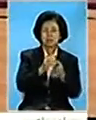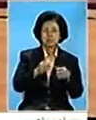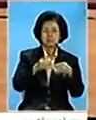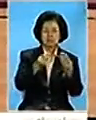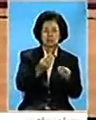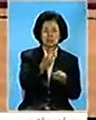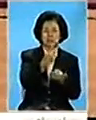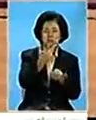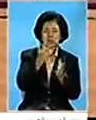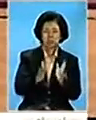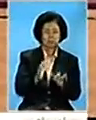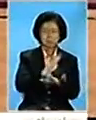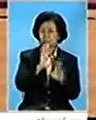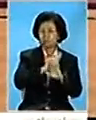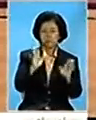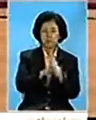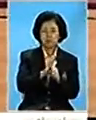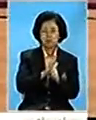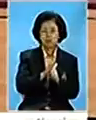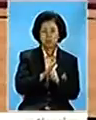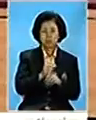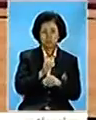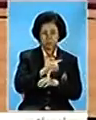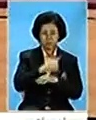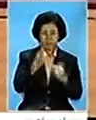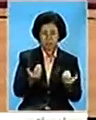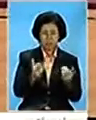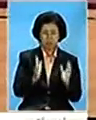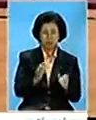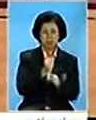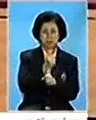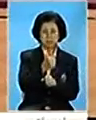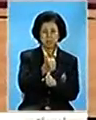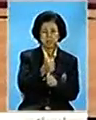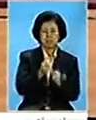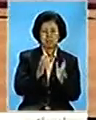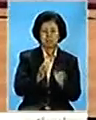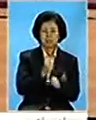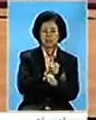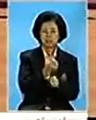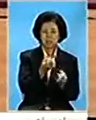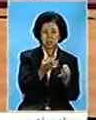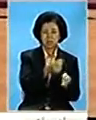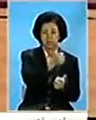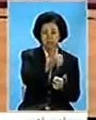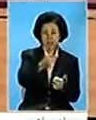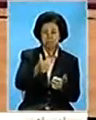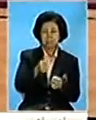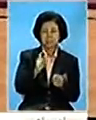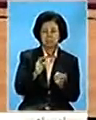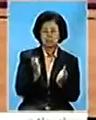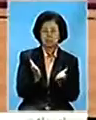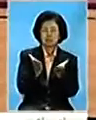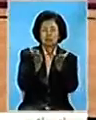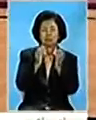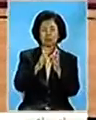3คนไม่พอนะคะเพราะว่าวันนี้เนี่ยค่ะดิฉันว่าคนทำความดีหรือคนที่ทำอะไรดีๆเนี่ยได้ควรจะรับการยกย่องมากก